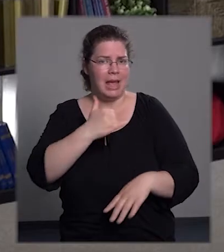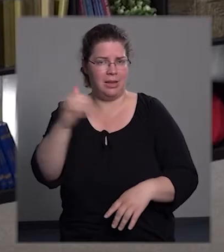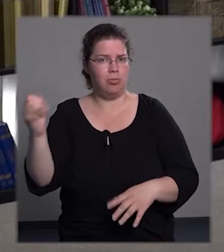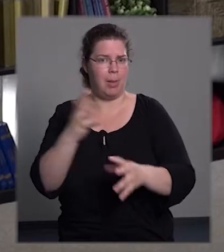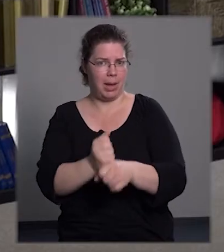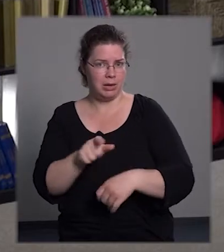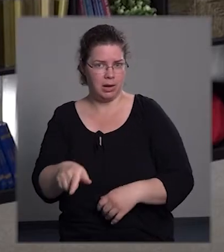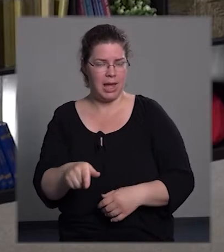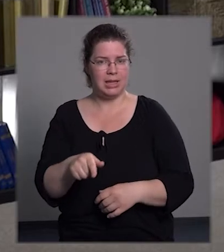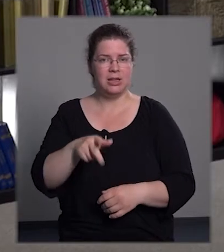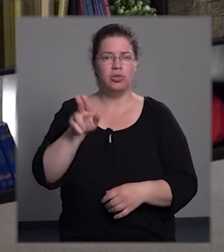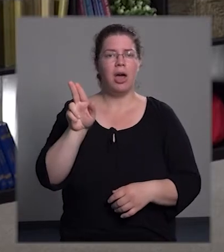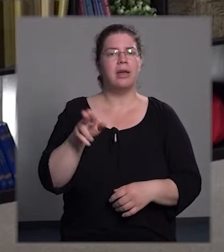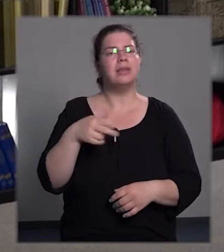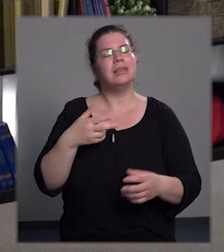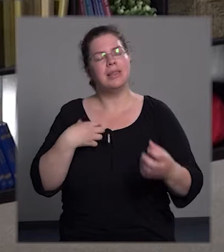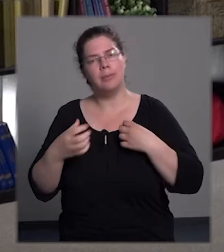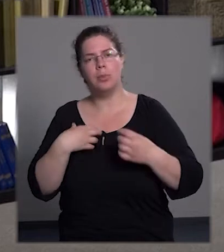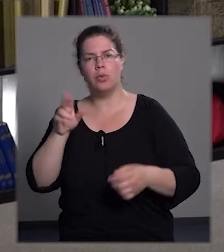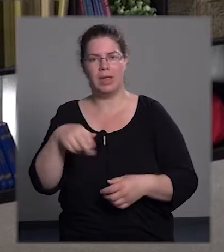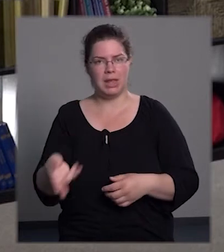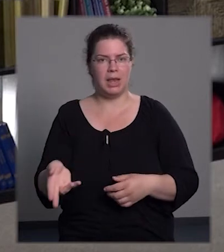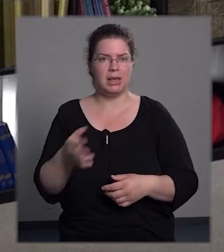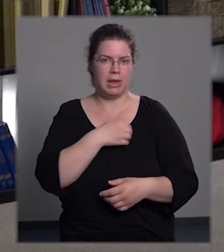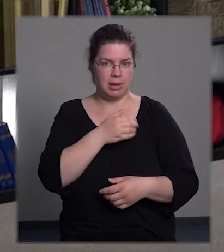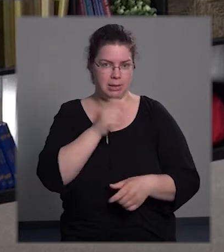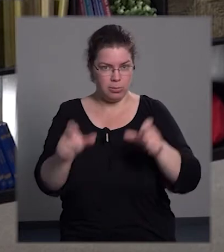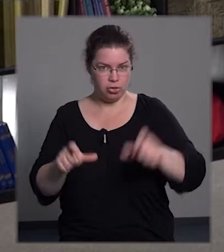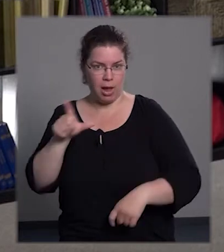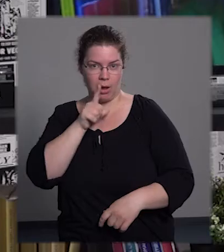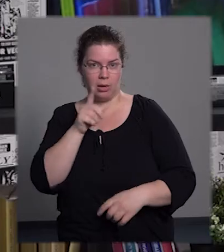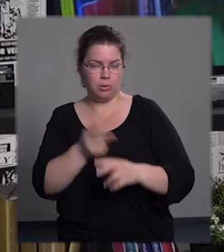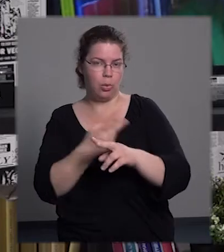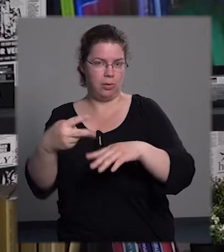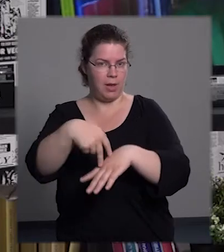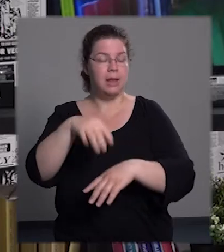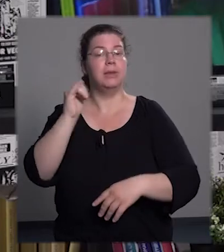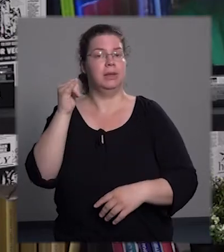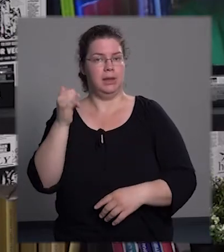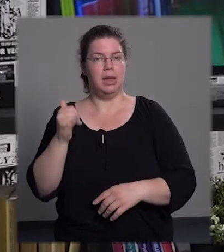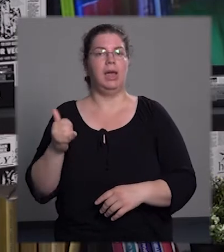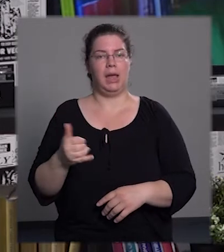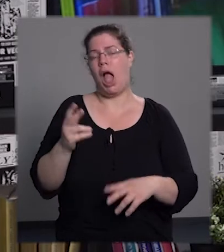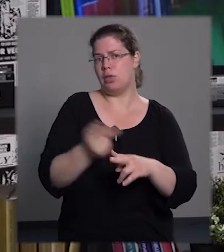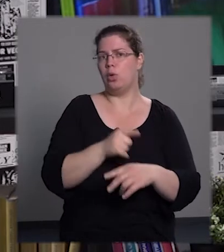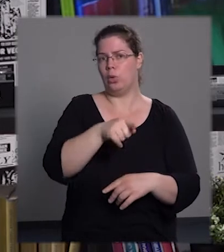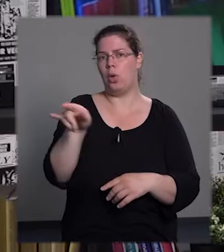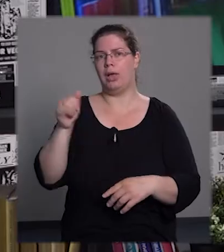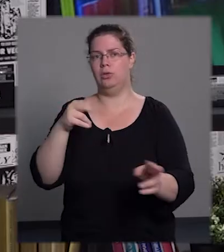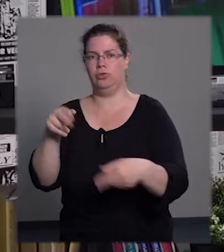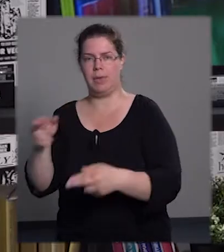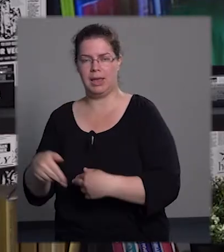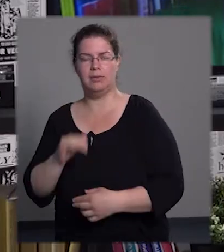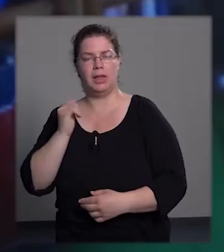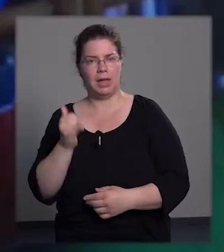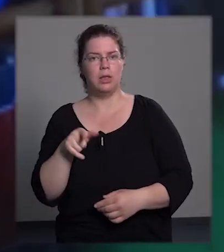színművészeti egyetemisták szoktak ezen a Neményi esten föllépni, ugye? Igen, igen. Szoktuk őket is meghívni, igen,